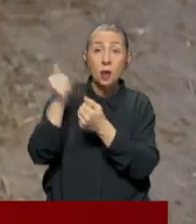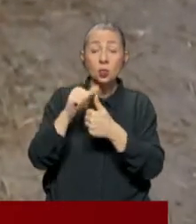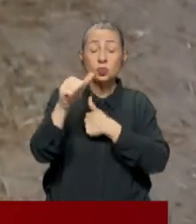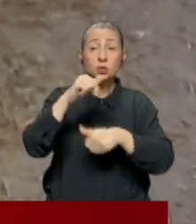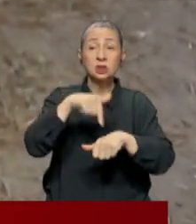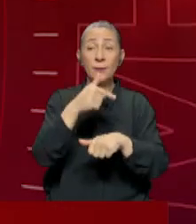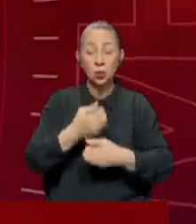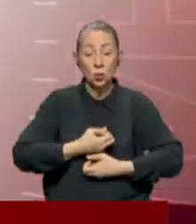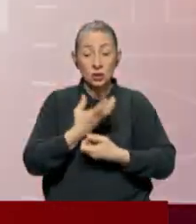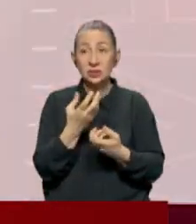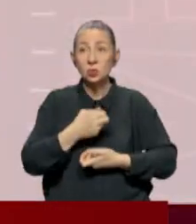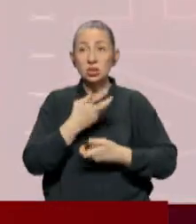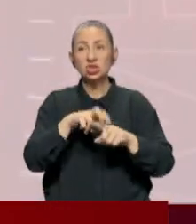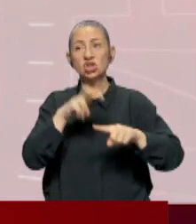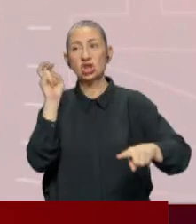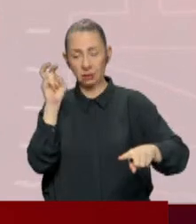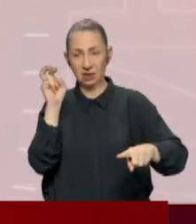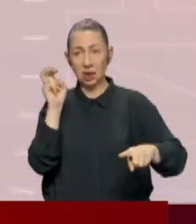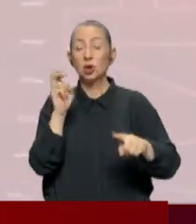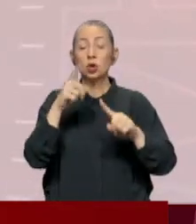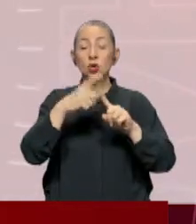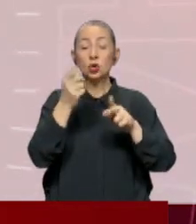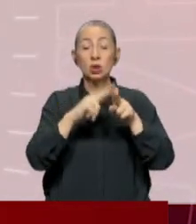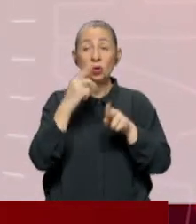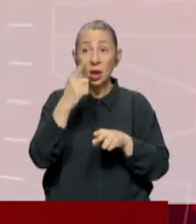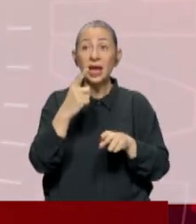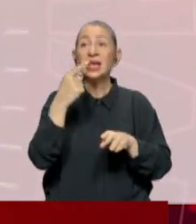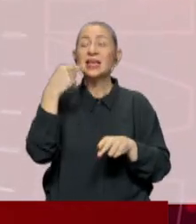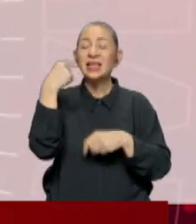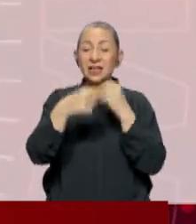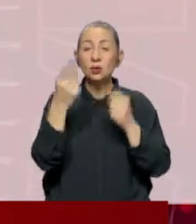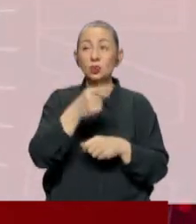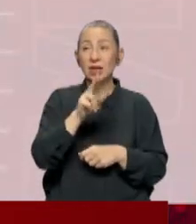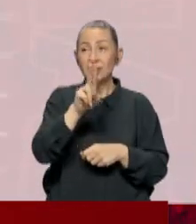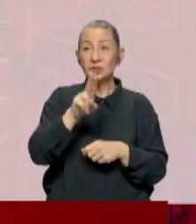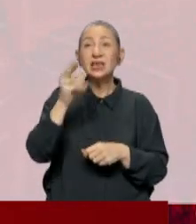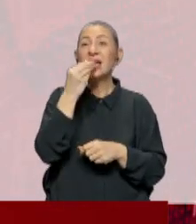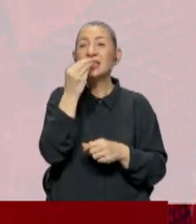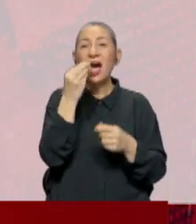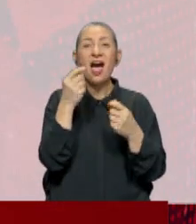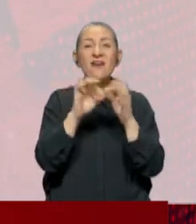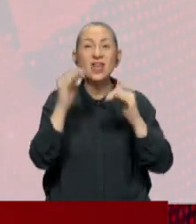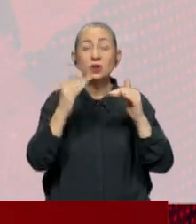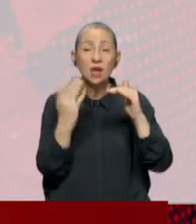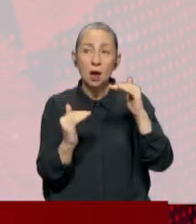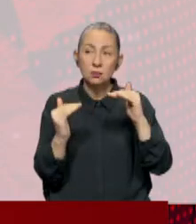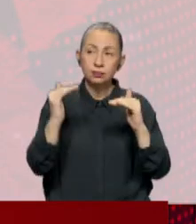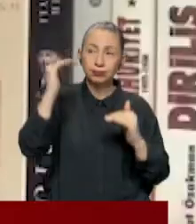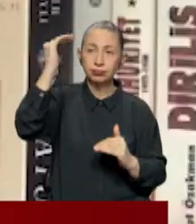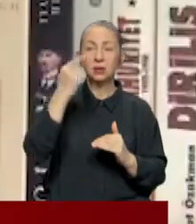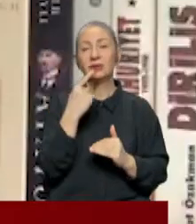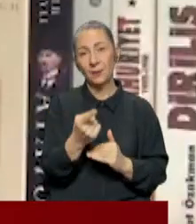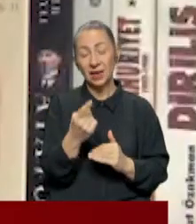uzun vadede üreticinin üretimden çekilmesi, TÜİK'e göre yıllık %77 olan gıda enflasyonunun daha da yükselmesi